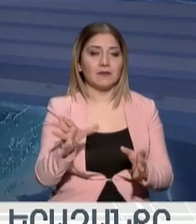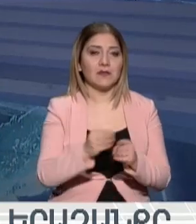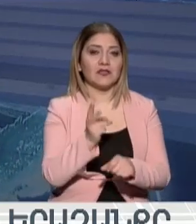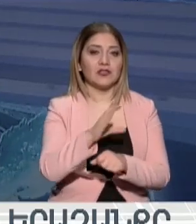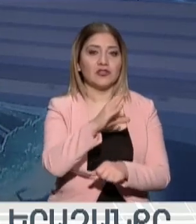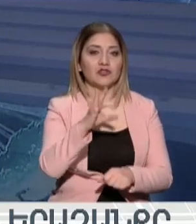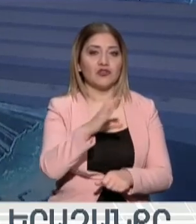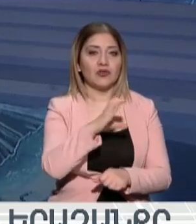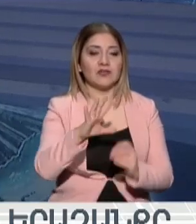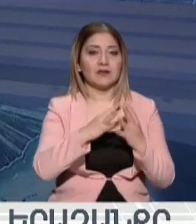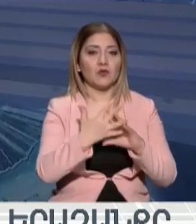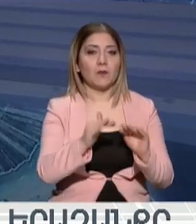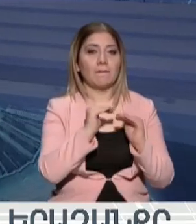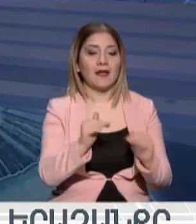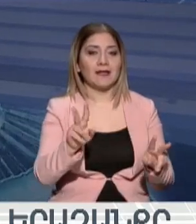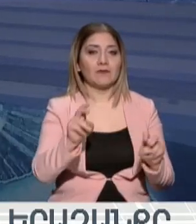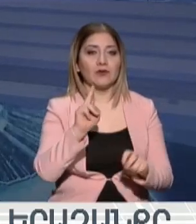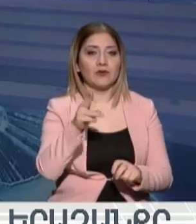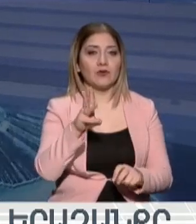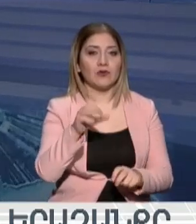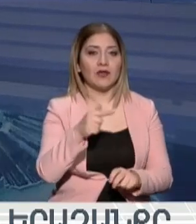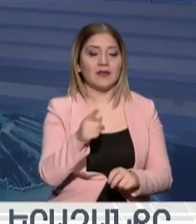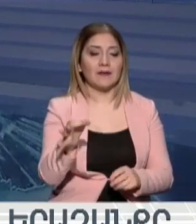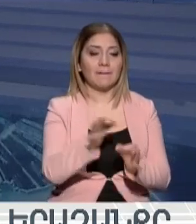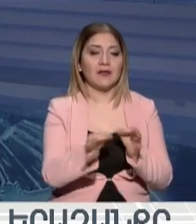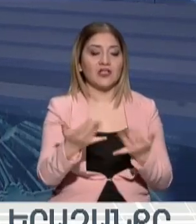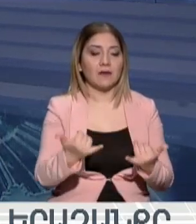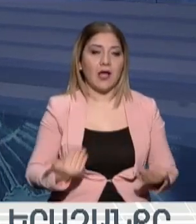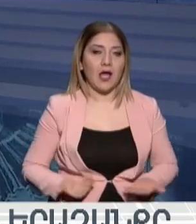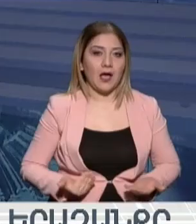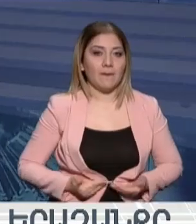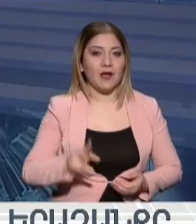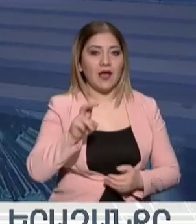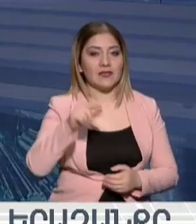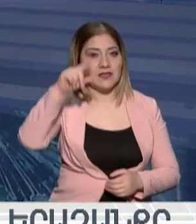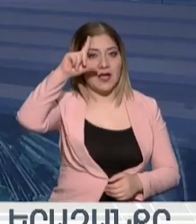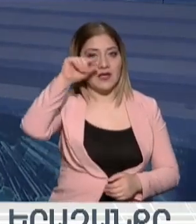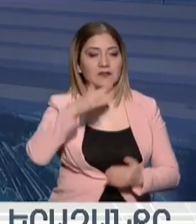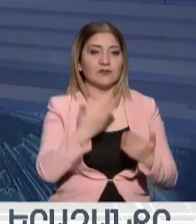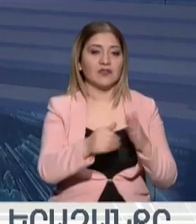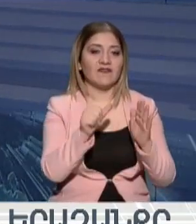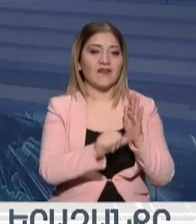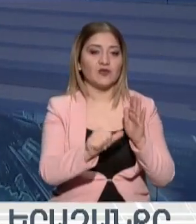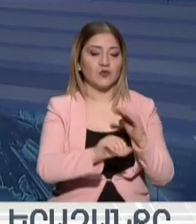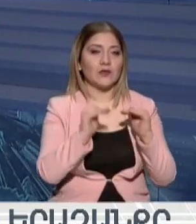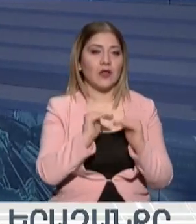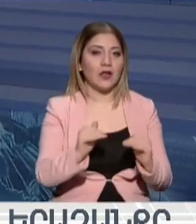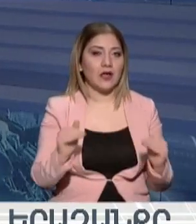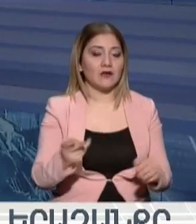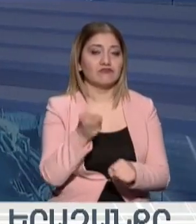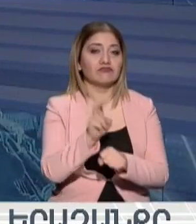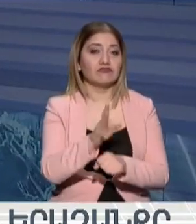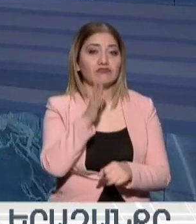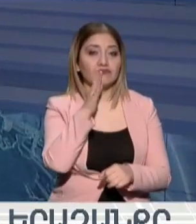են Սոս Մանկական գյուղ Կոտայքի մասնաճյուղ, որտեղ այս պահին ապրում է արցախցի եւ հայաստանցի մոտ 60 երեխա։